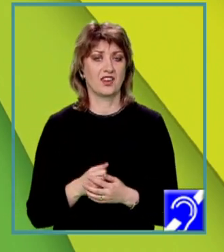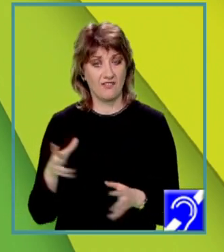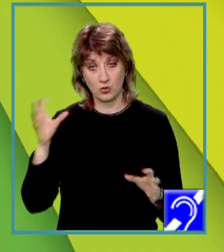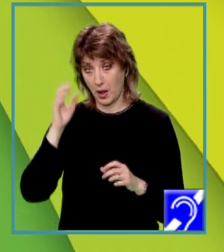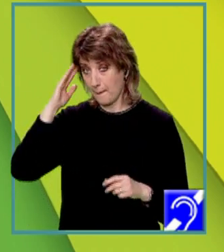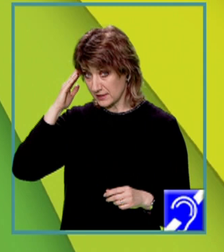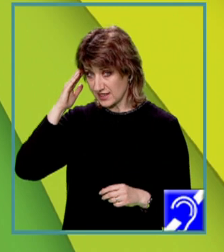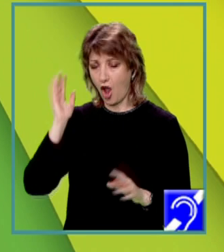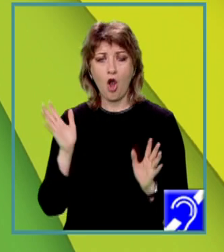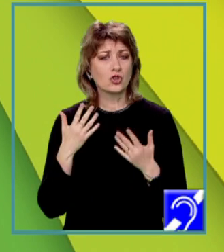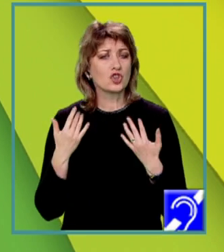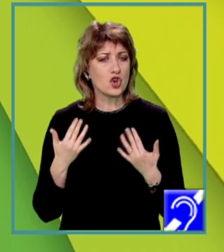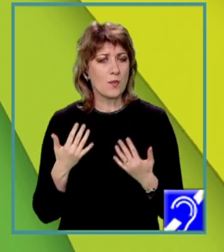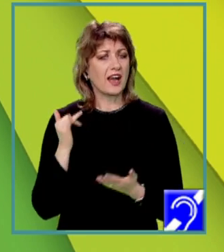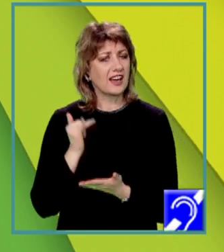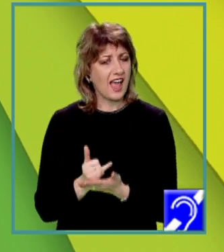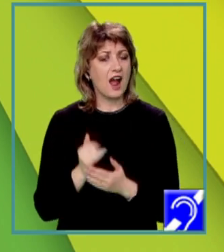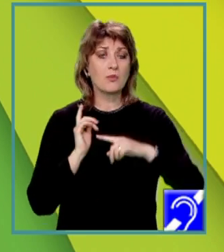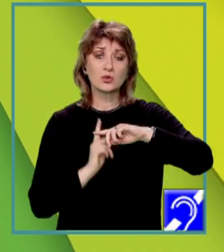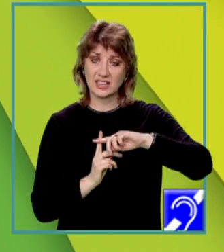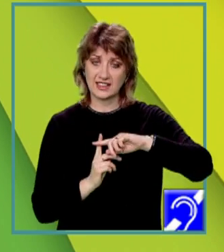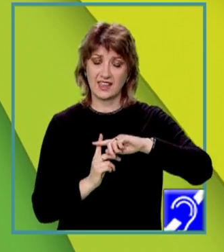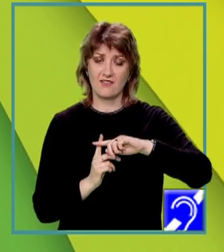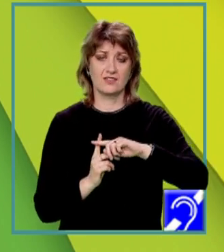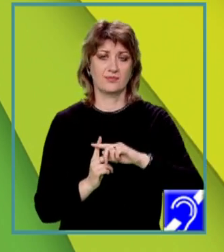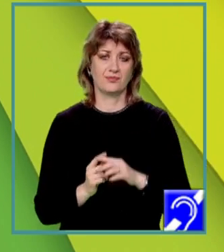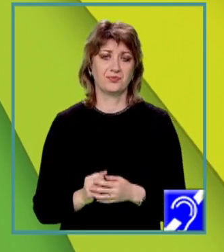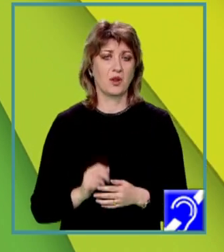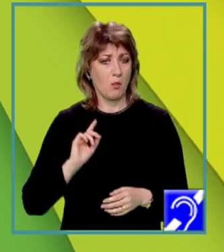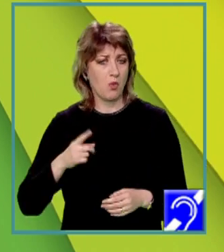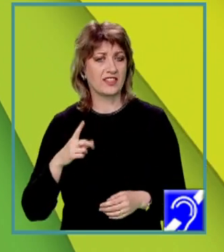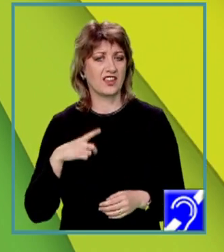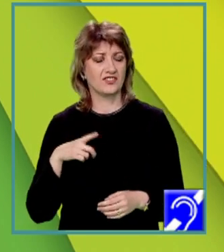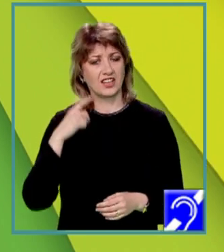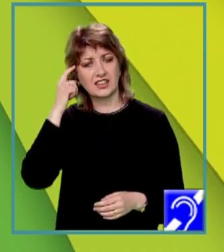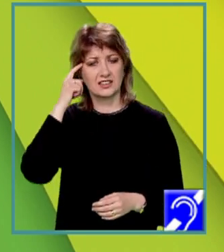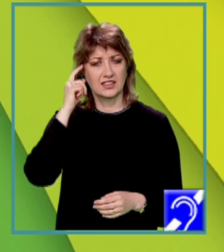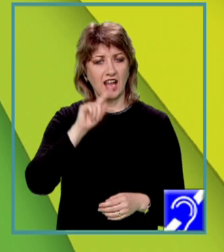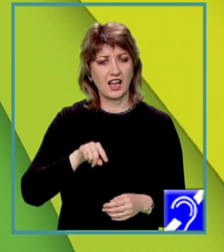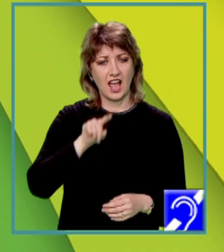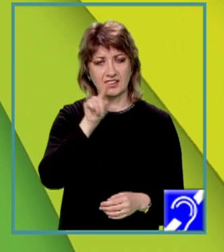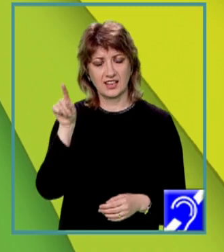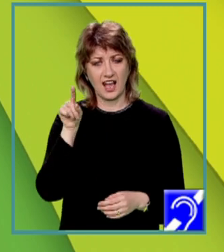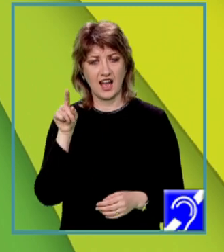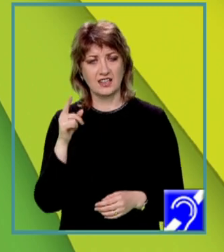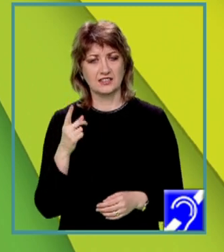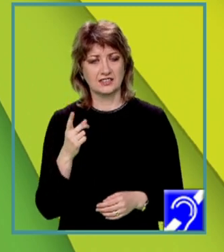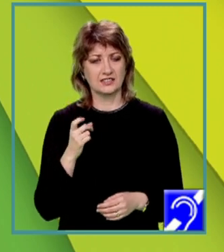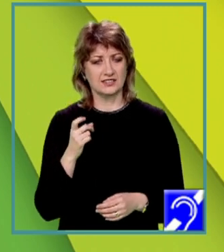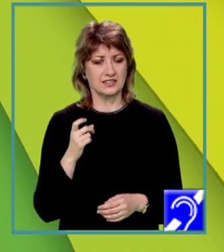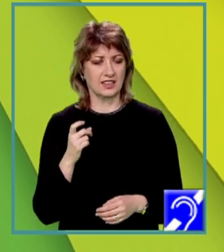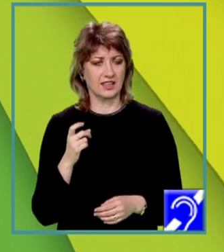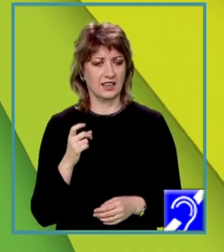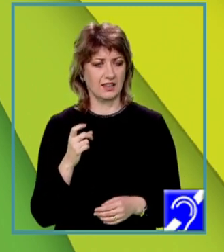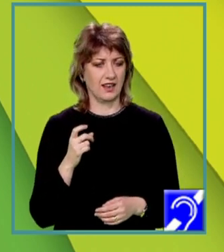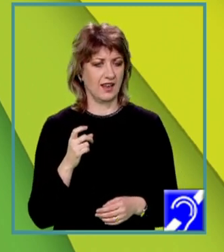că ore număr real pozitiv poate fi gandit ca radicali din el totul la pătrat